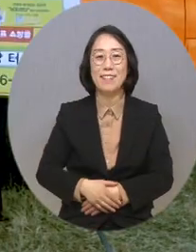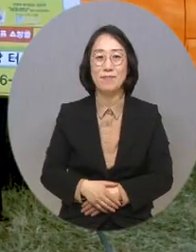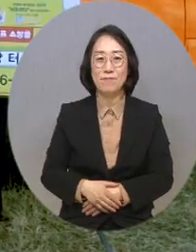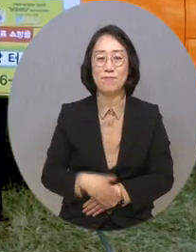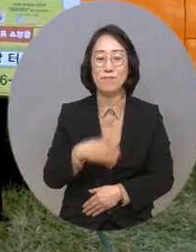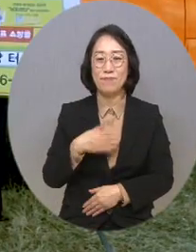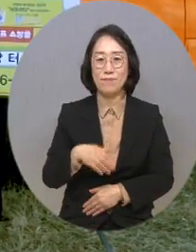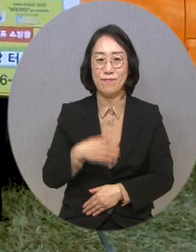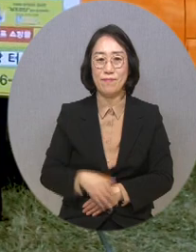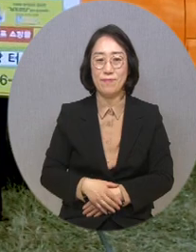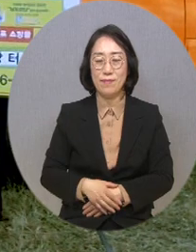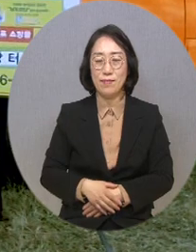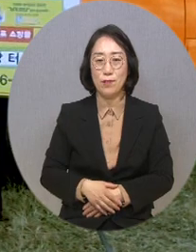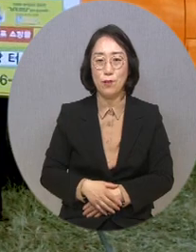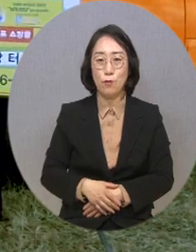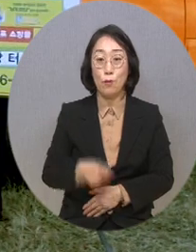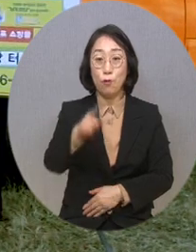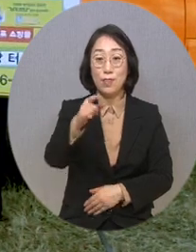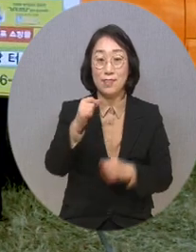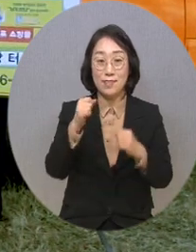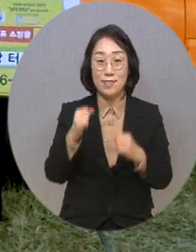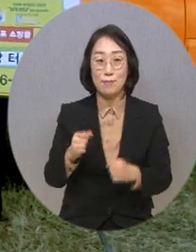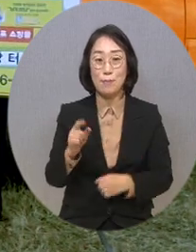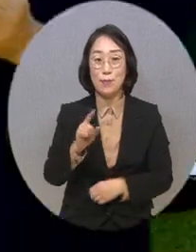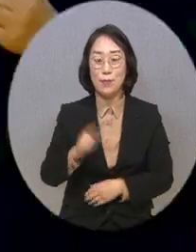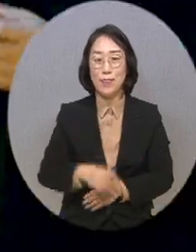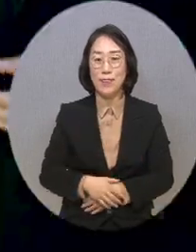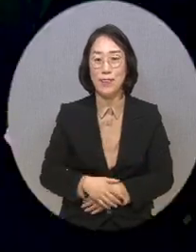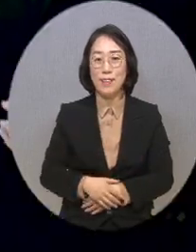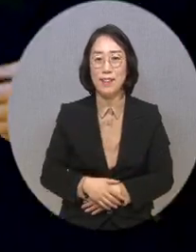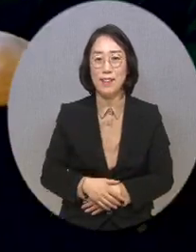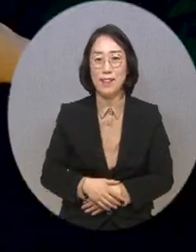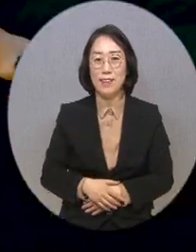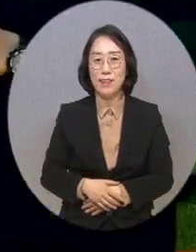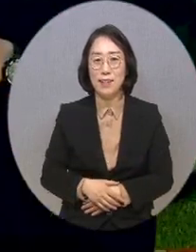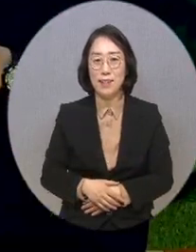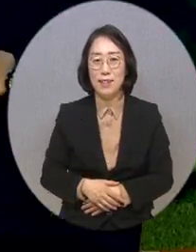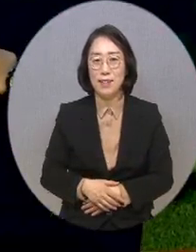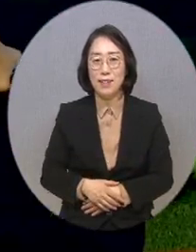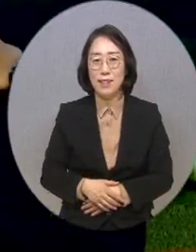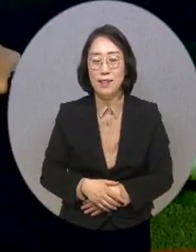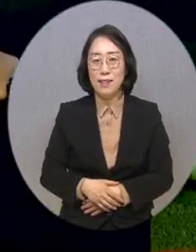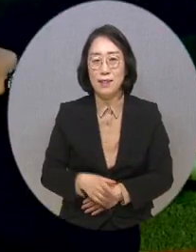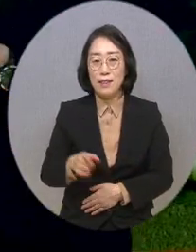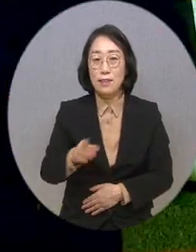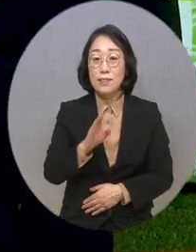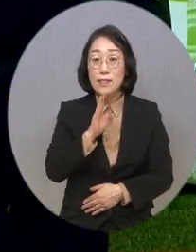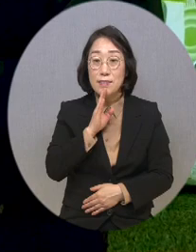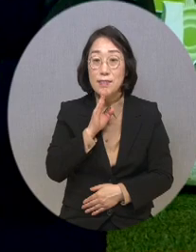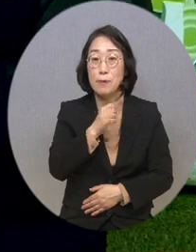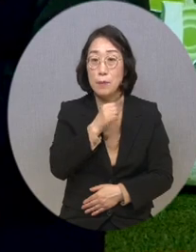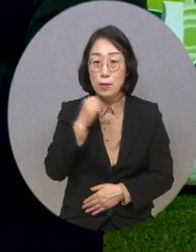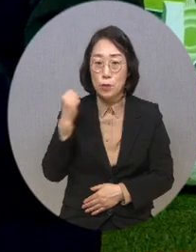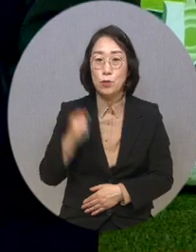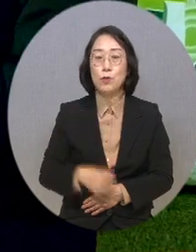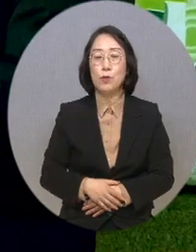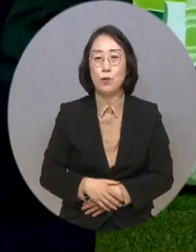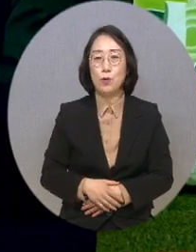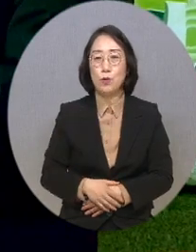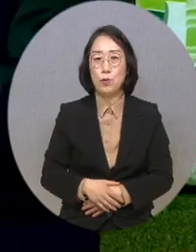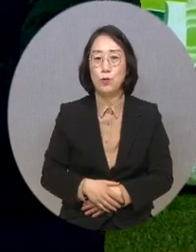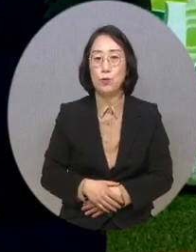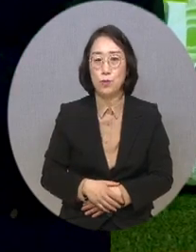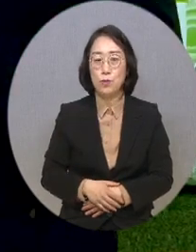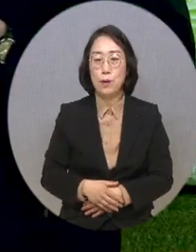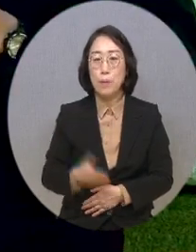알겠습니다. 내려오시오. 아, 그냥 거기 있으니까. 그러니까요. 내가, 네. 어? 아니, 근데 이게 진짜. 이건 싫어. 어, 요거 맛있겠다, 팀장님. 아, 네, 알겠습니다. 요거, 요거. 요거.